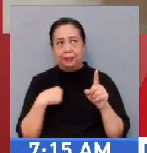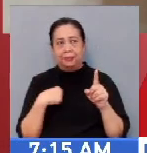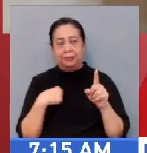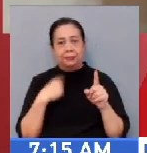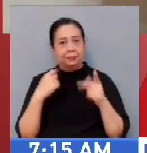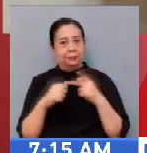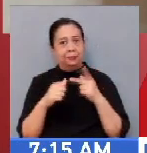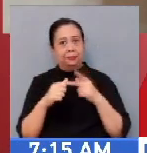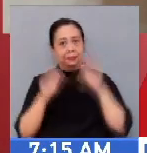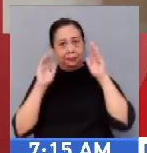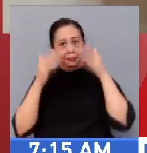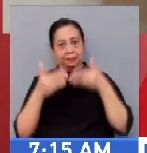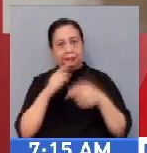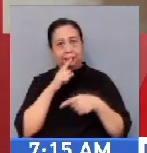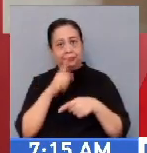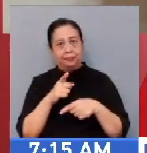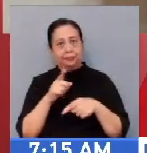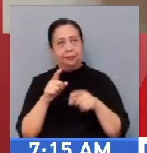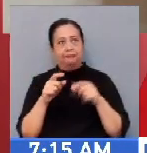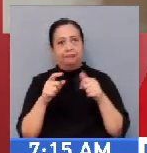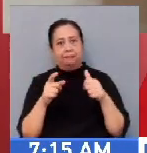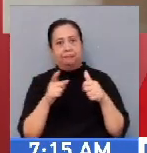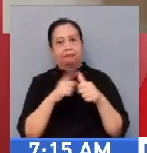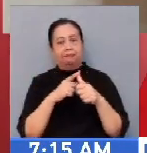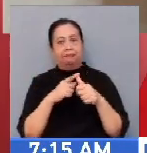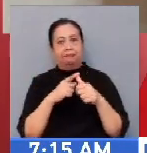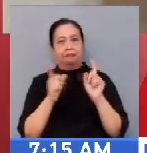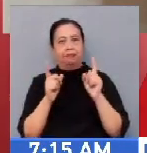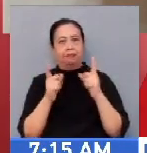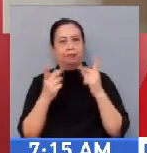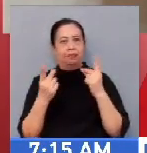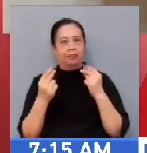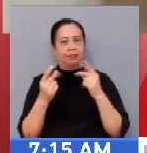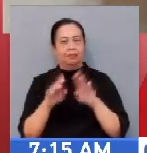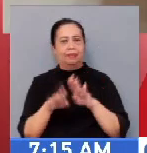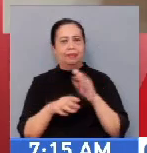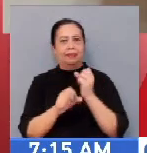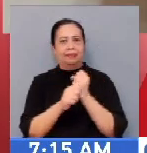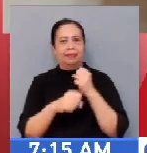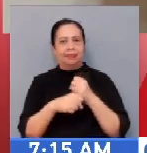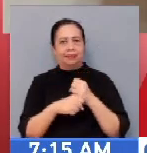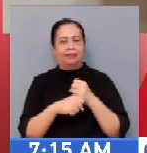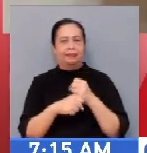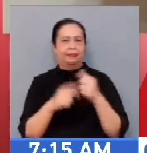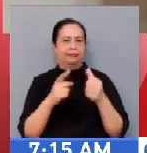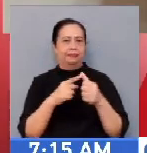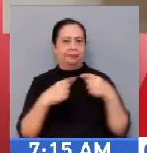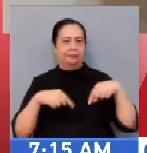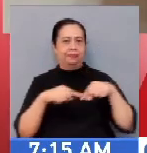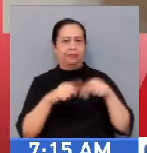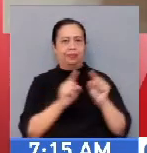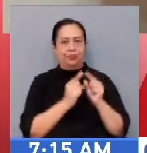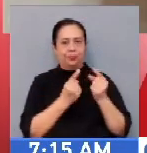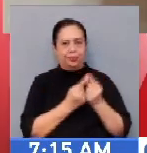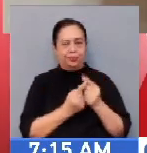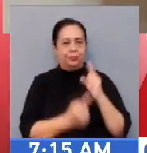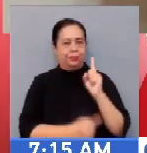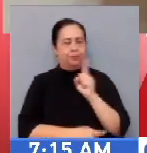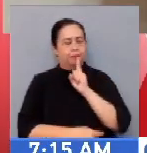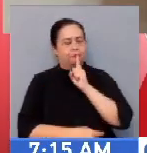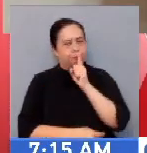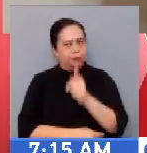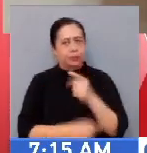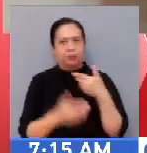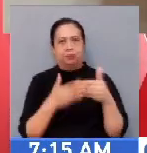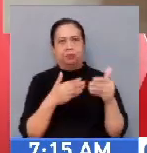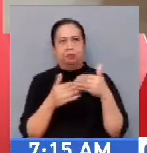talaga, pinakaunang building block ay buuin ang aming minorya. Isang tunay, kung anumang laki